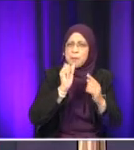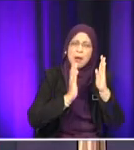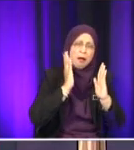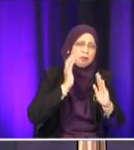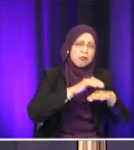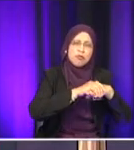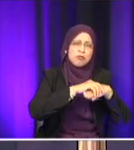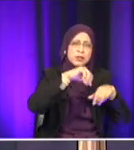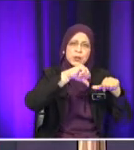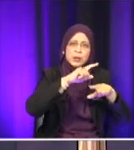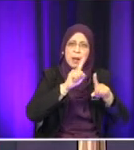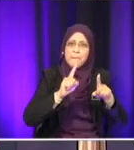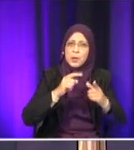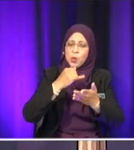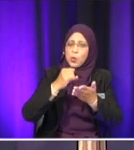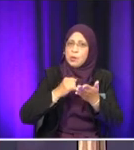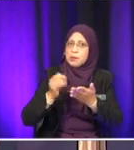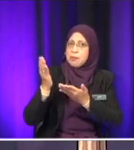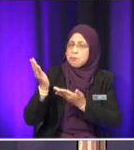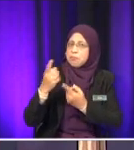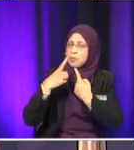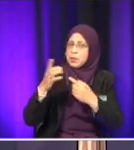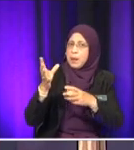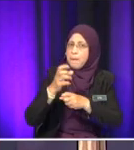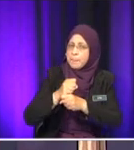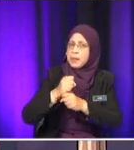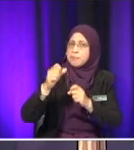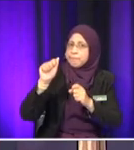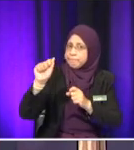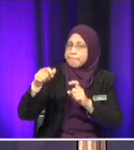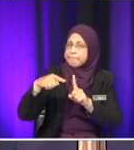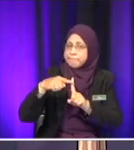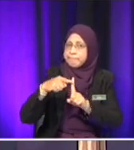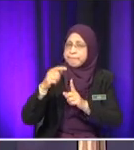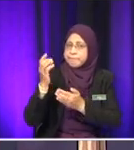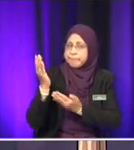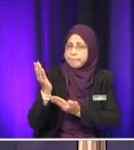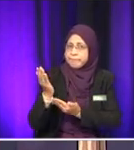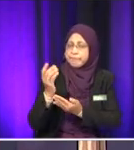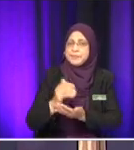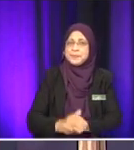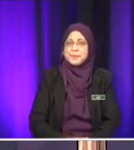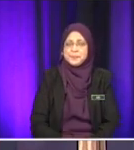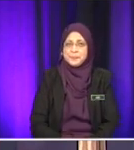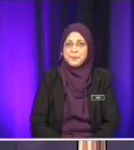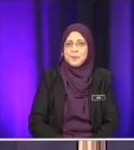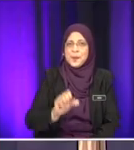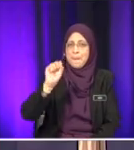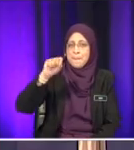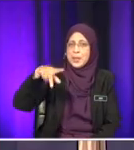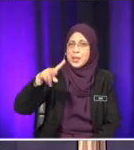tapi dengan kemahiran yang mereka aja untuk subjek aplikasi ini